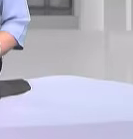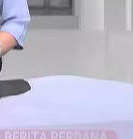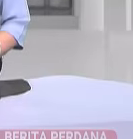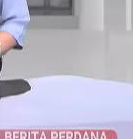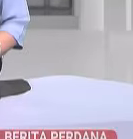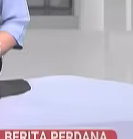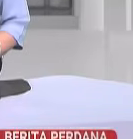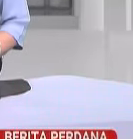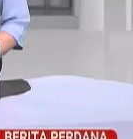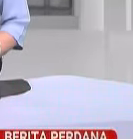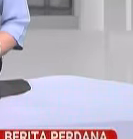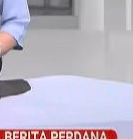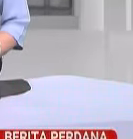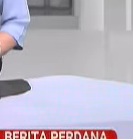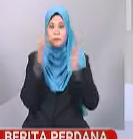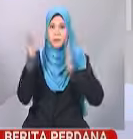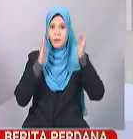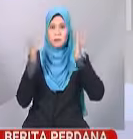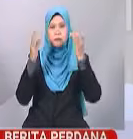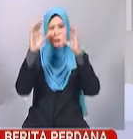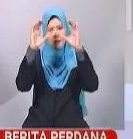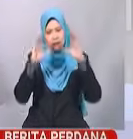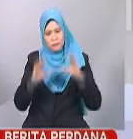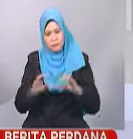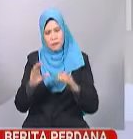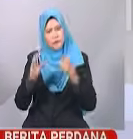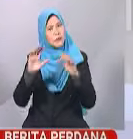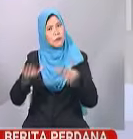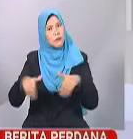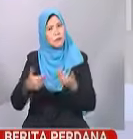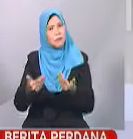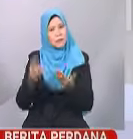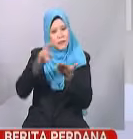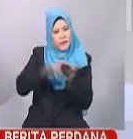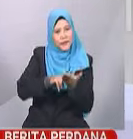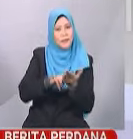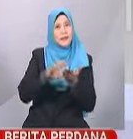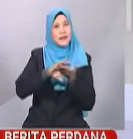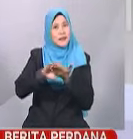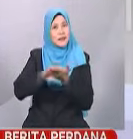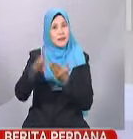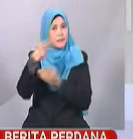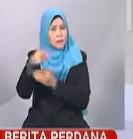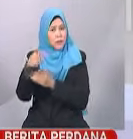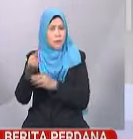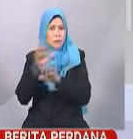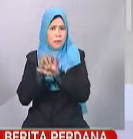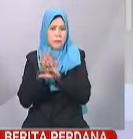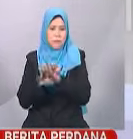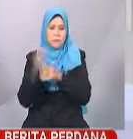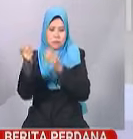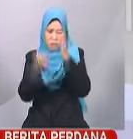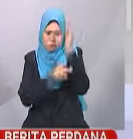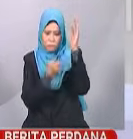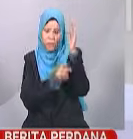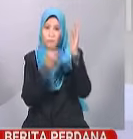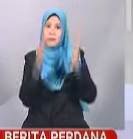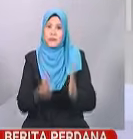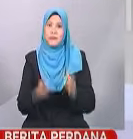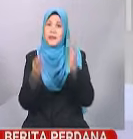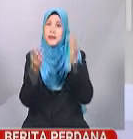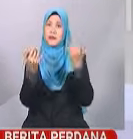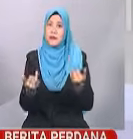Lembaga Getah Malaysia LGM sedang mencari kaedah terbaik bagi membolehkan pendaftaran kad hijau melibatkan lebih ramai pekebun getah dan